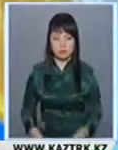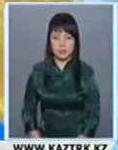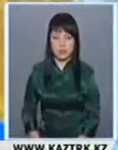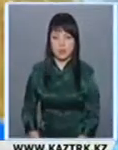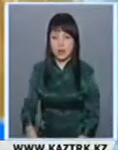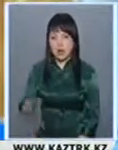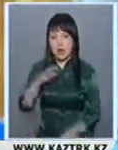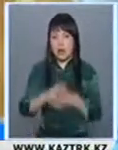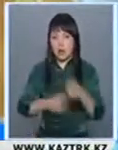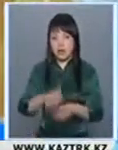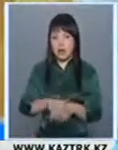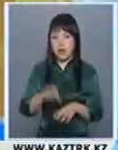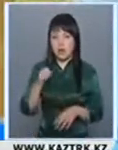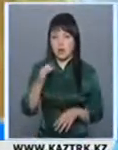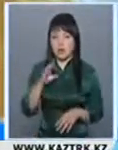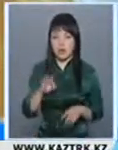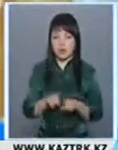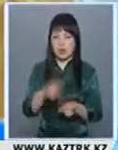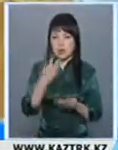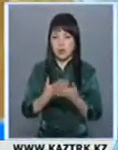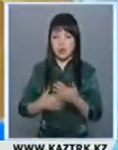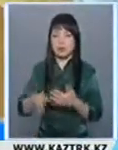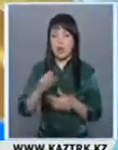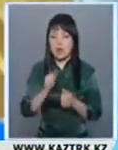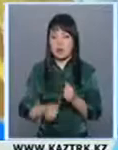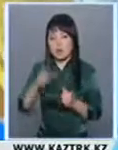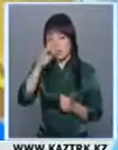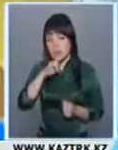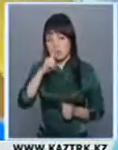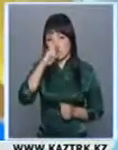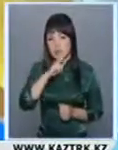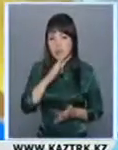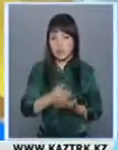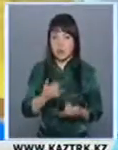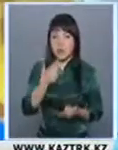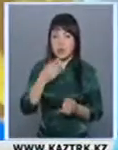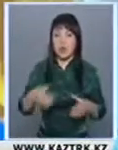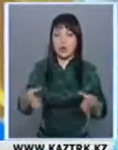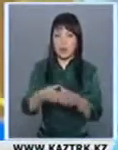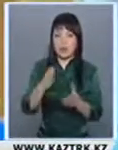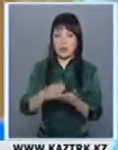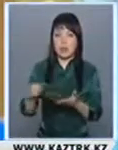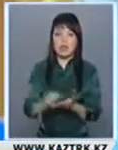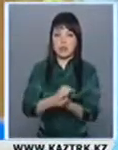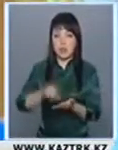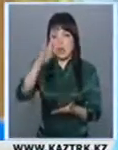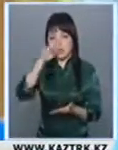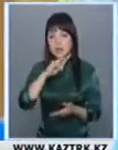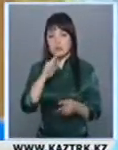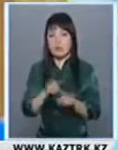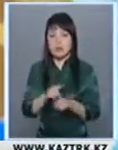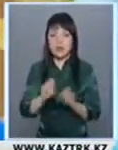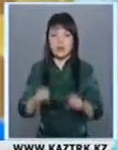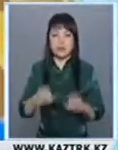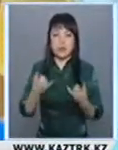Халықтық IPO. Бұл ұғым әзірге қарапайым қазақстандықтарға түсініксіз екені рас. Дегенмен бұл ұлттық компаниялардың акцияларын қазақстандықтар үшін қол